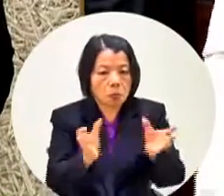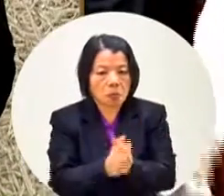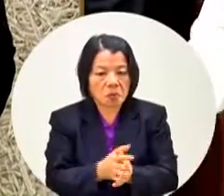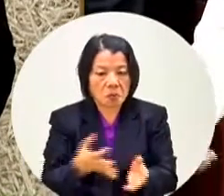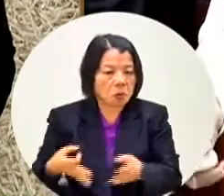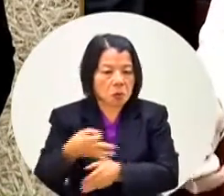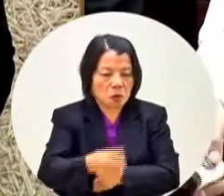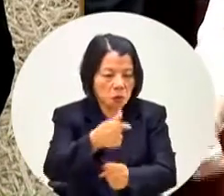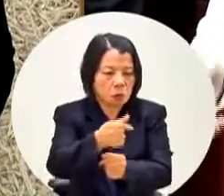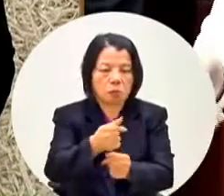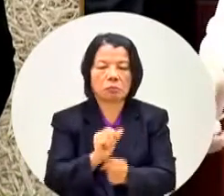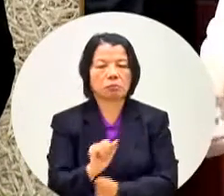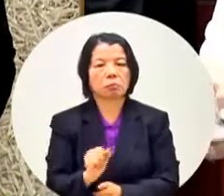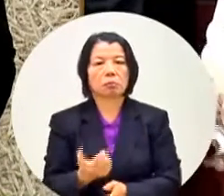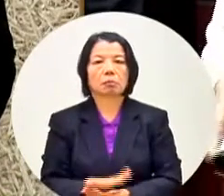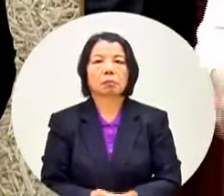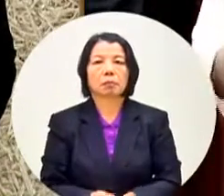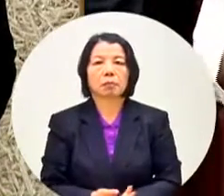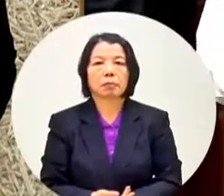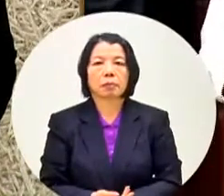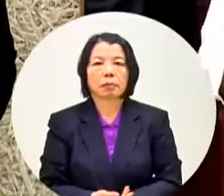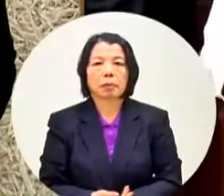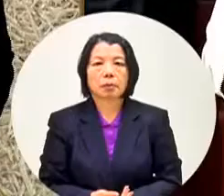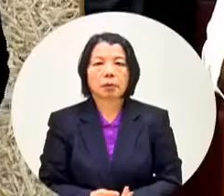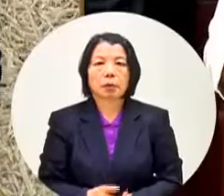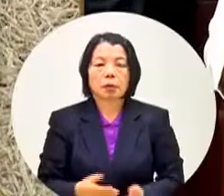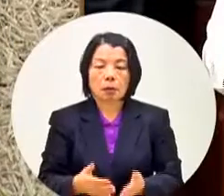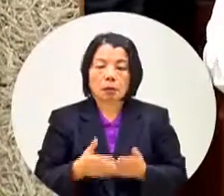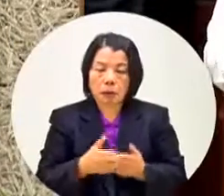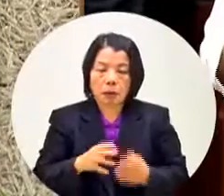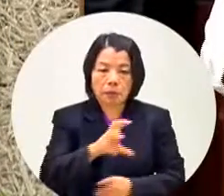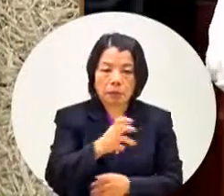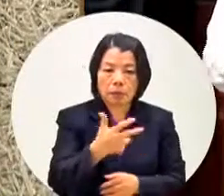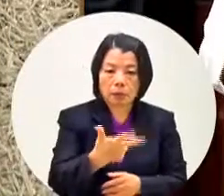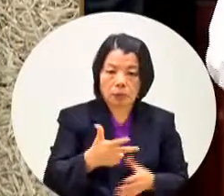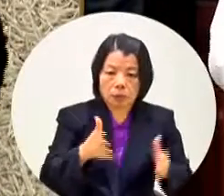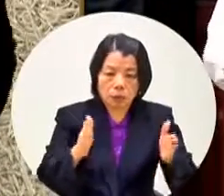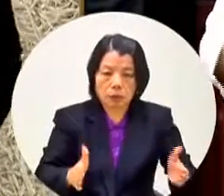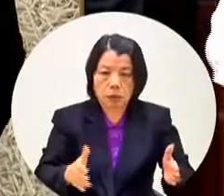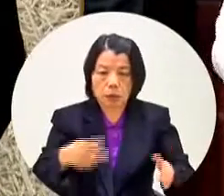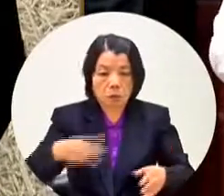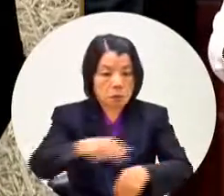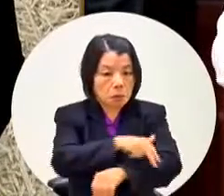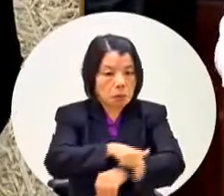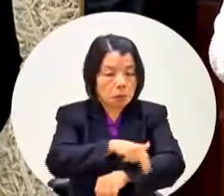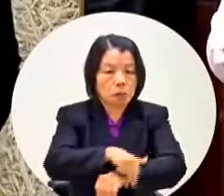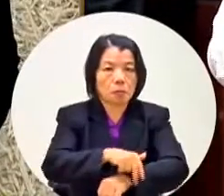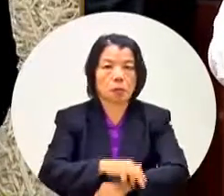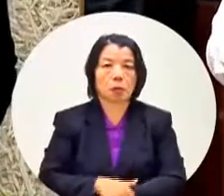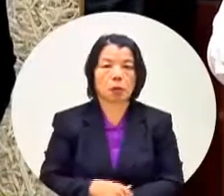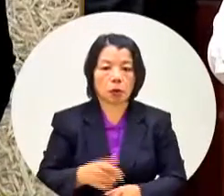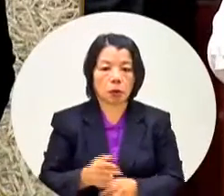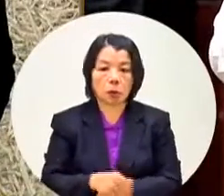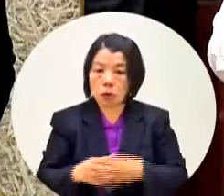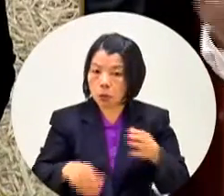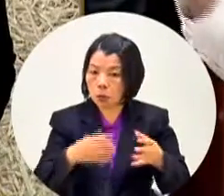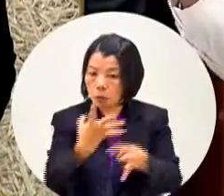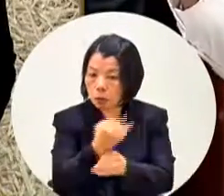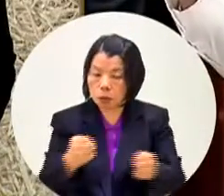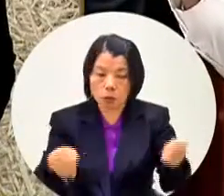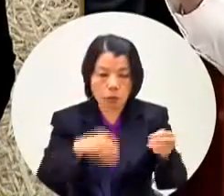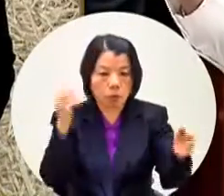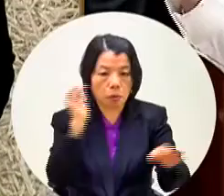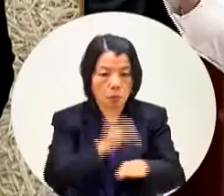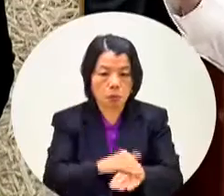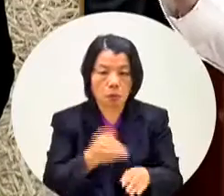部他口头说他们会再给这样的钱。所以整个乐群跟醒村未来其实我们